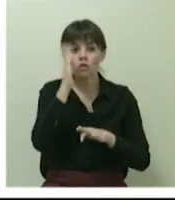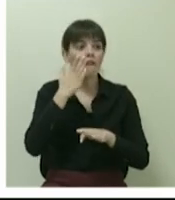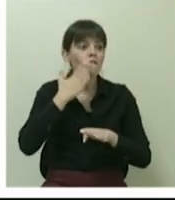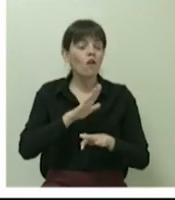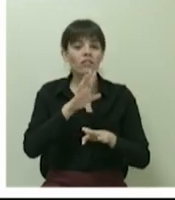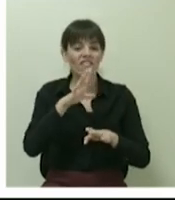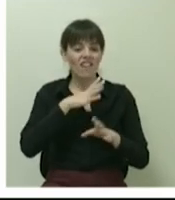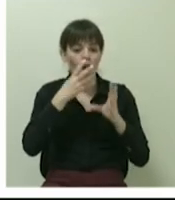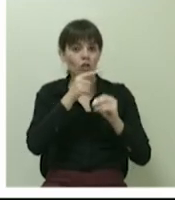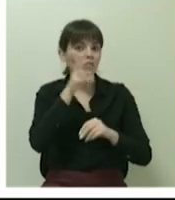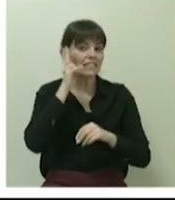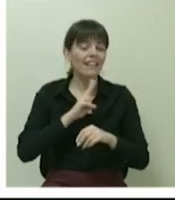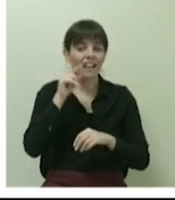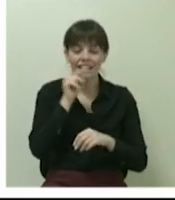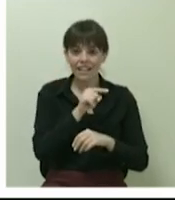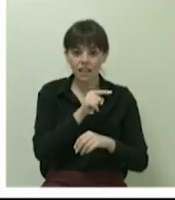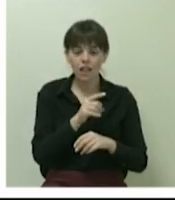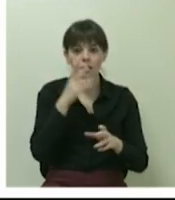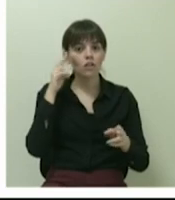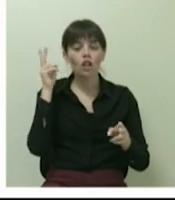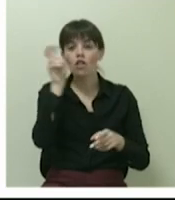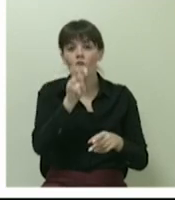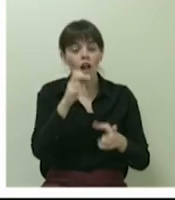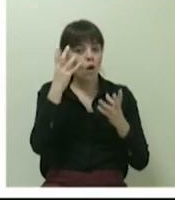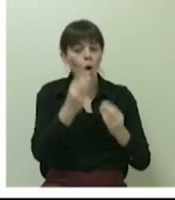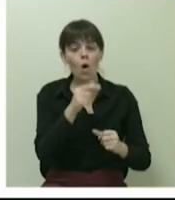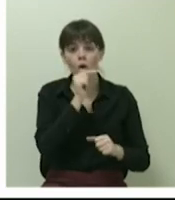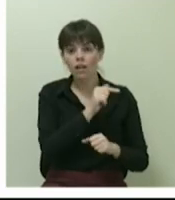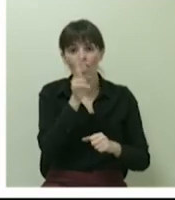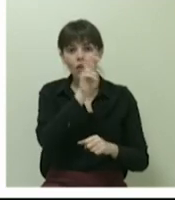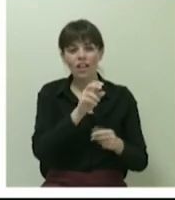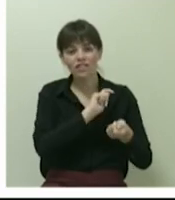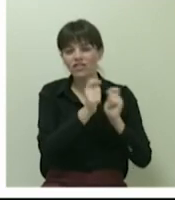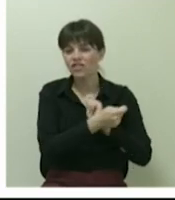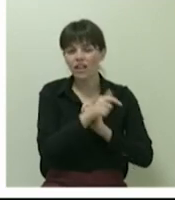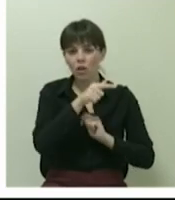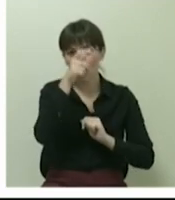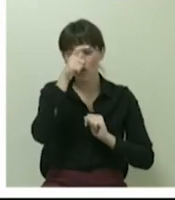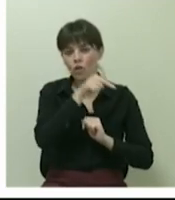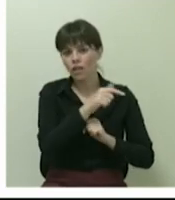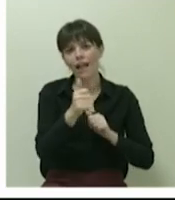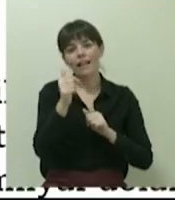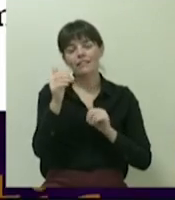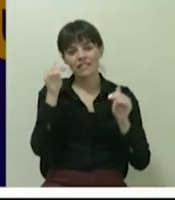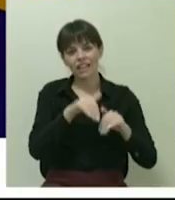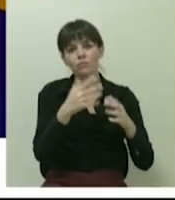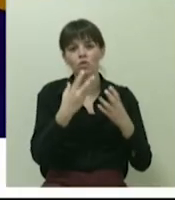var ettiği bu zenginliği hop diye dolar olarak dolara çevirmiş, yine onu Türkiye'ye getirmiş